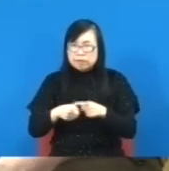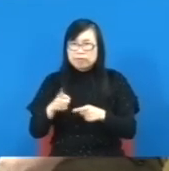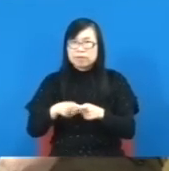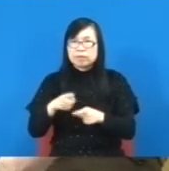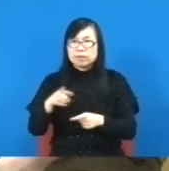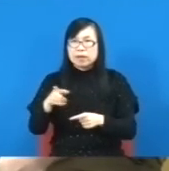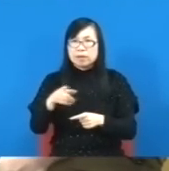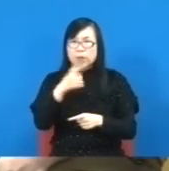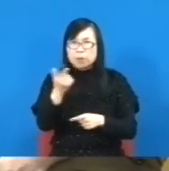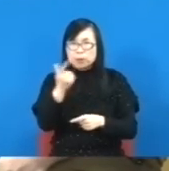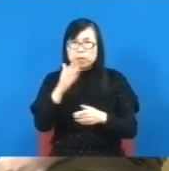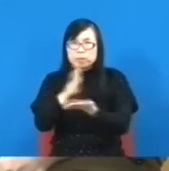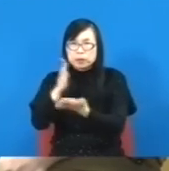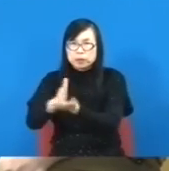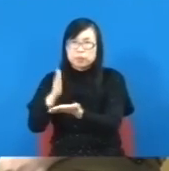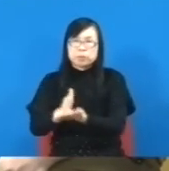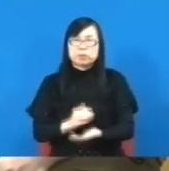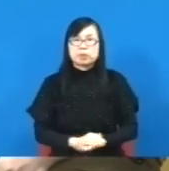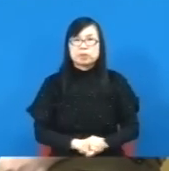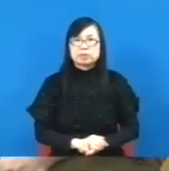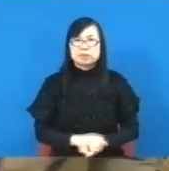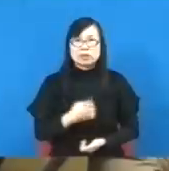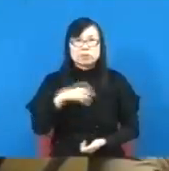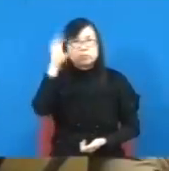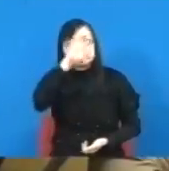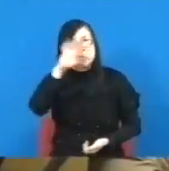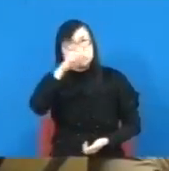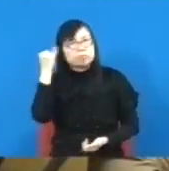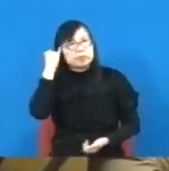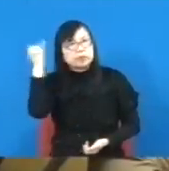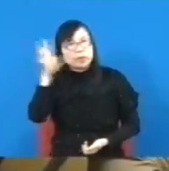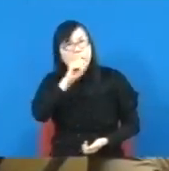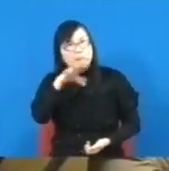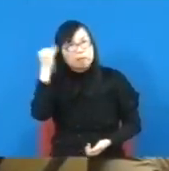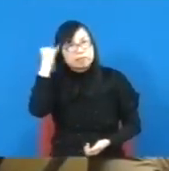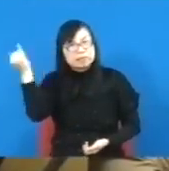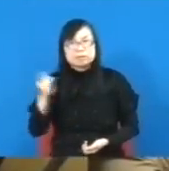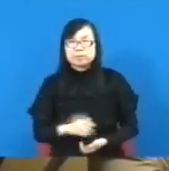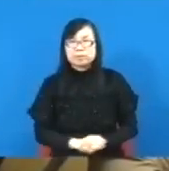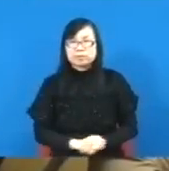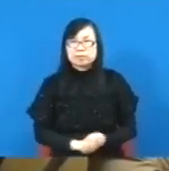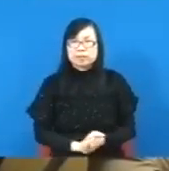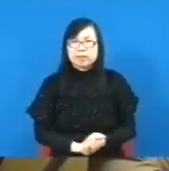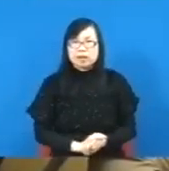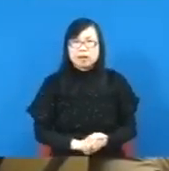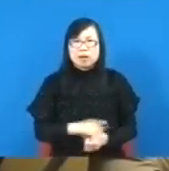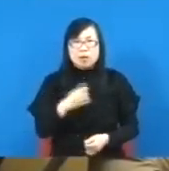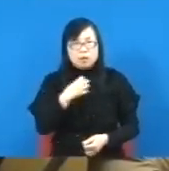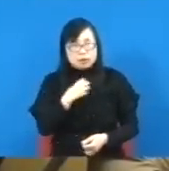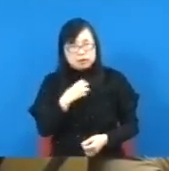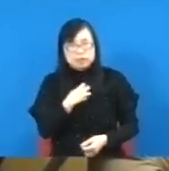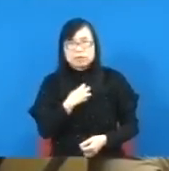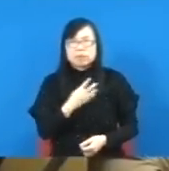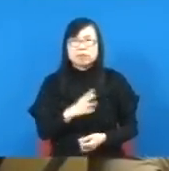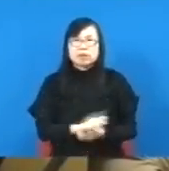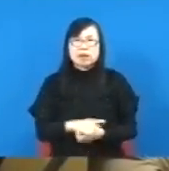因為有幾個版本噶嘛， 我真係好模糊，我唔知講乜。 佢有幾個版本啊嘛，我冇講粗口一個係，我冇講。 我但覺得咧就係我好